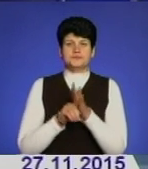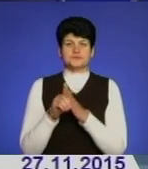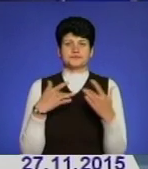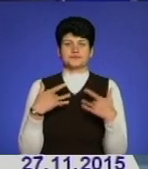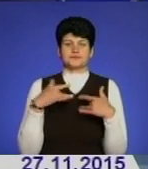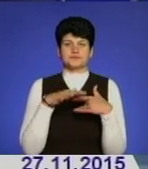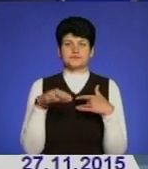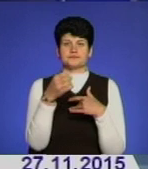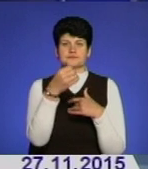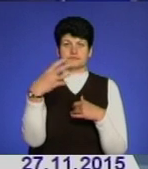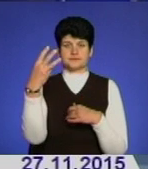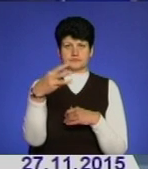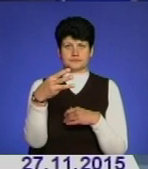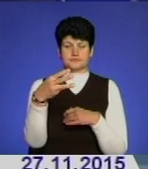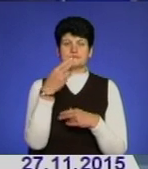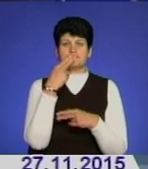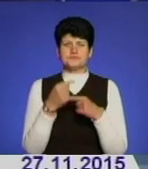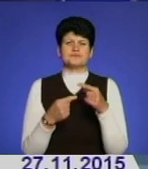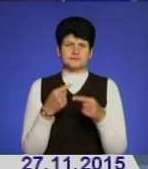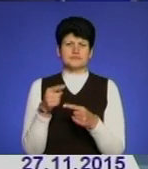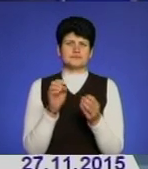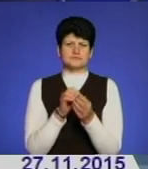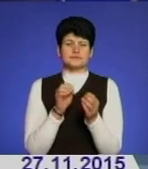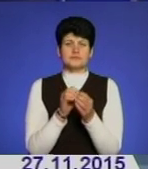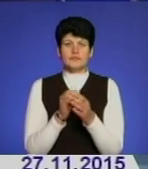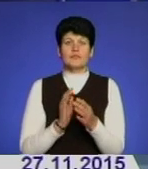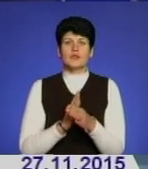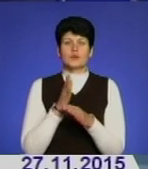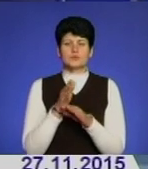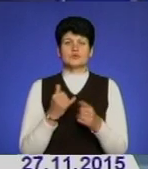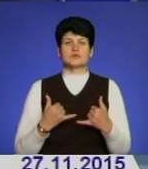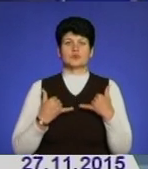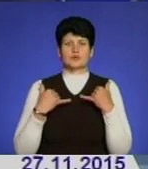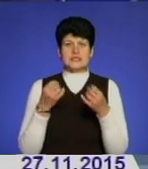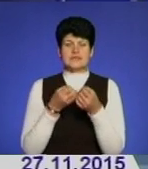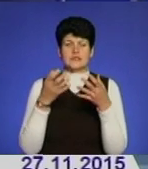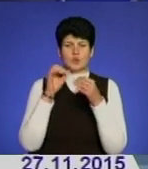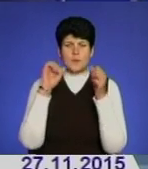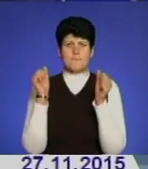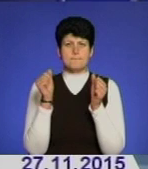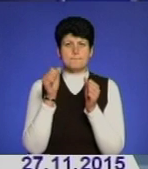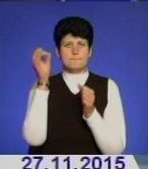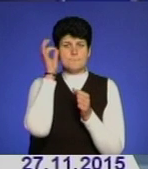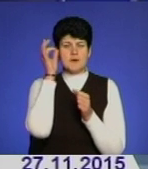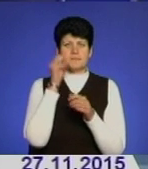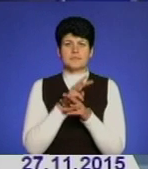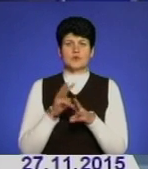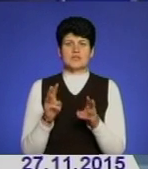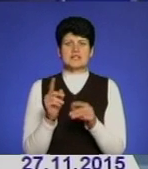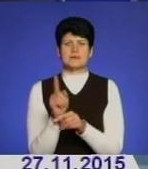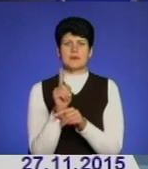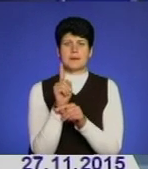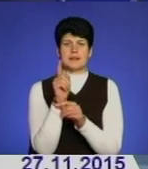о 15:30. Традиційно тернополяни та гості міста, аби вшанувати світлу пам'ять мільйонів заморених голодом українців, запалять